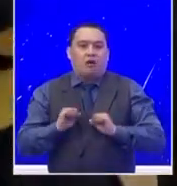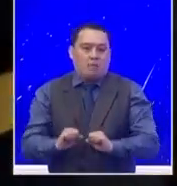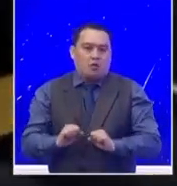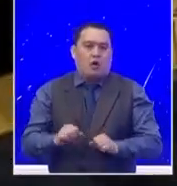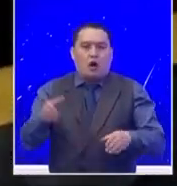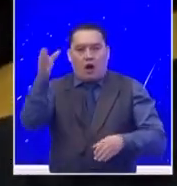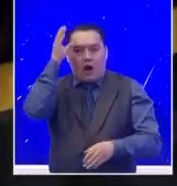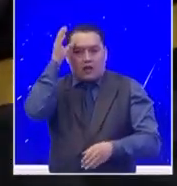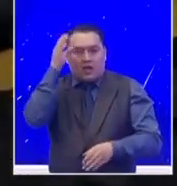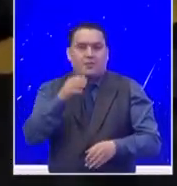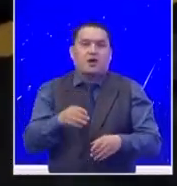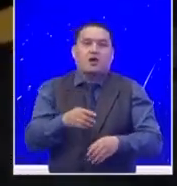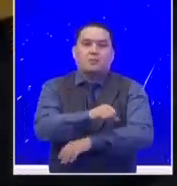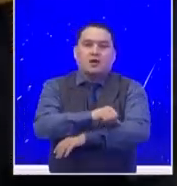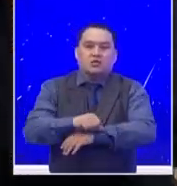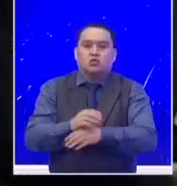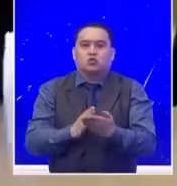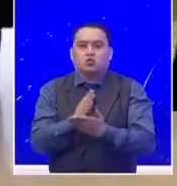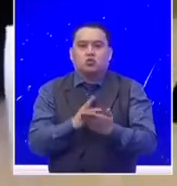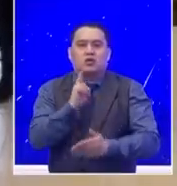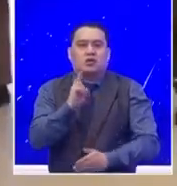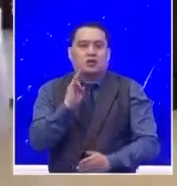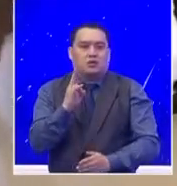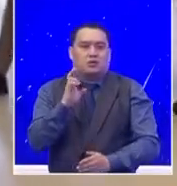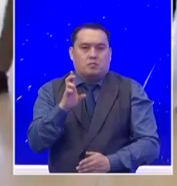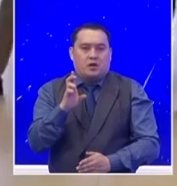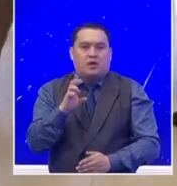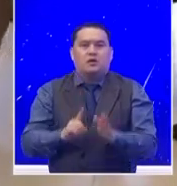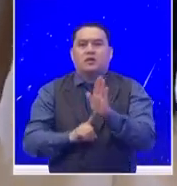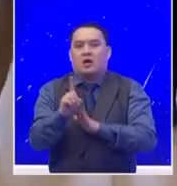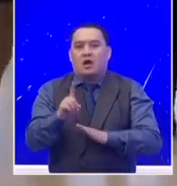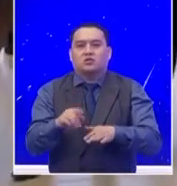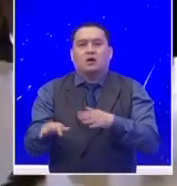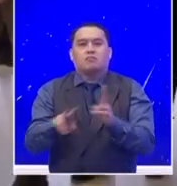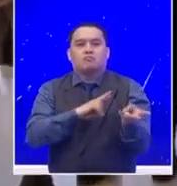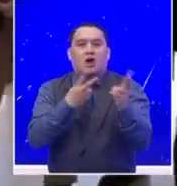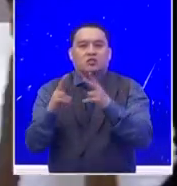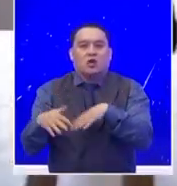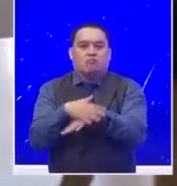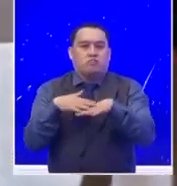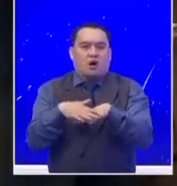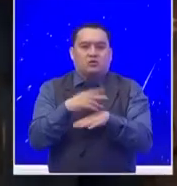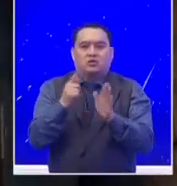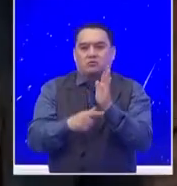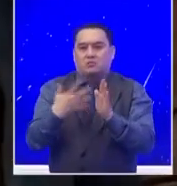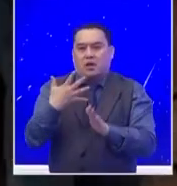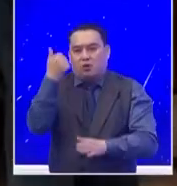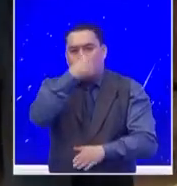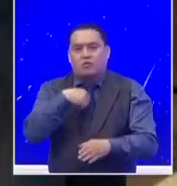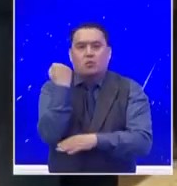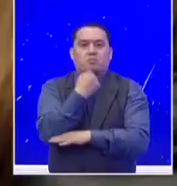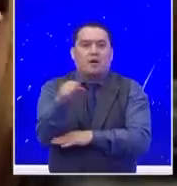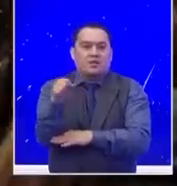Министерства обороны Республики Казахстан и Академии пограничной службы КМБ начал флешмоб, посвященный 75-й годовщине